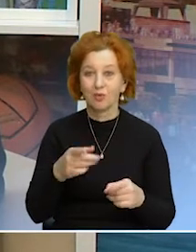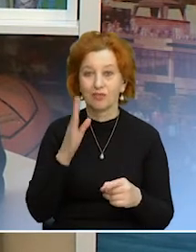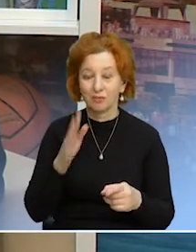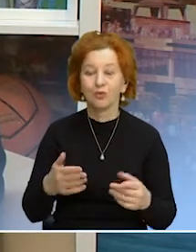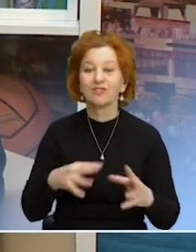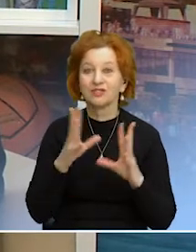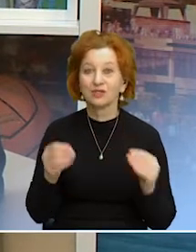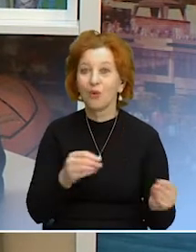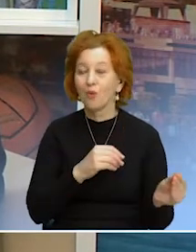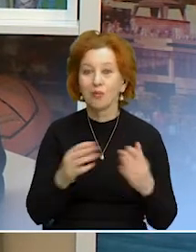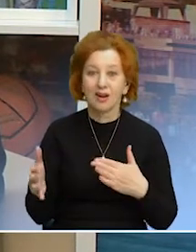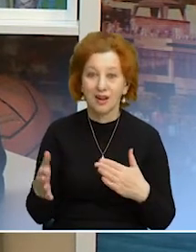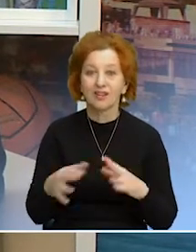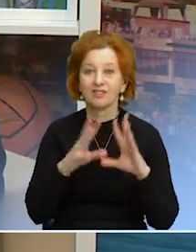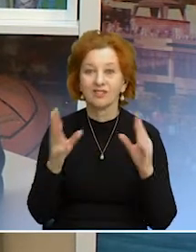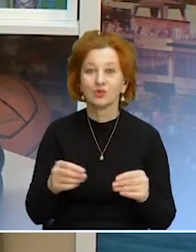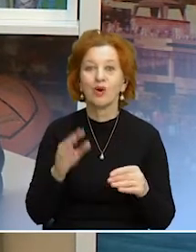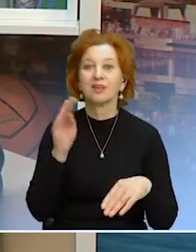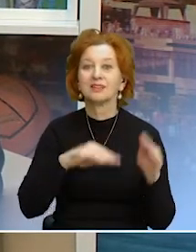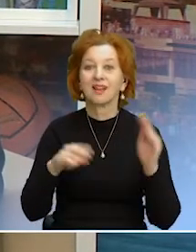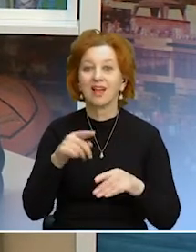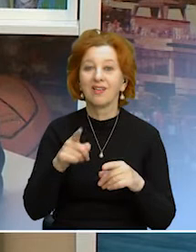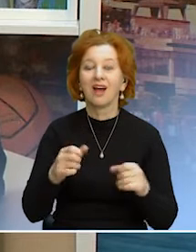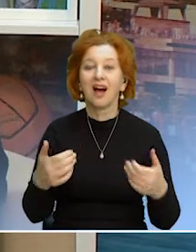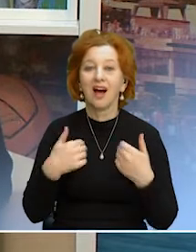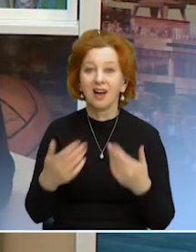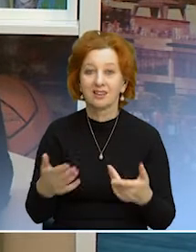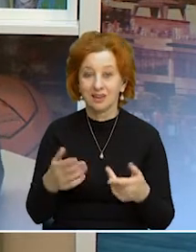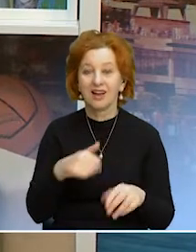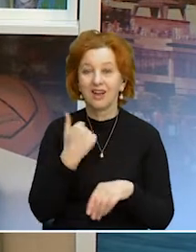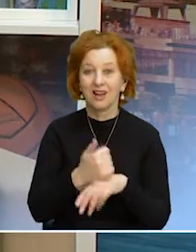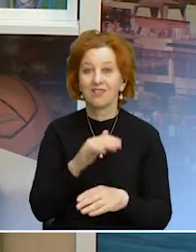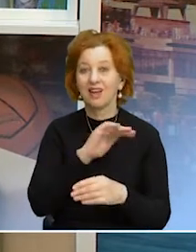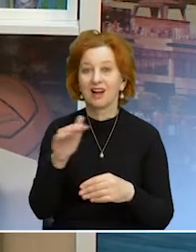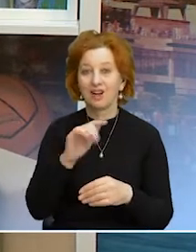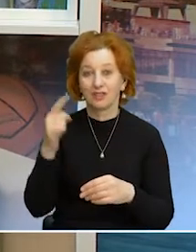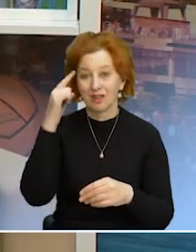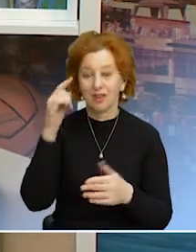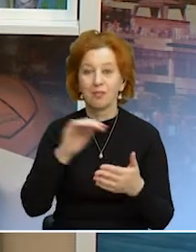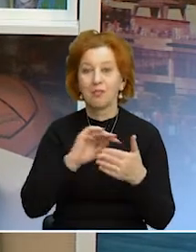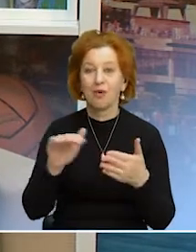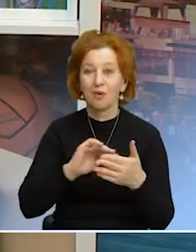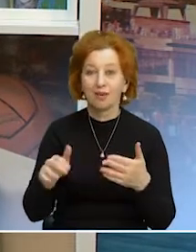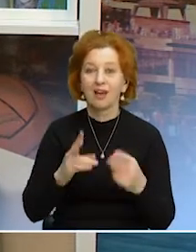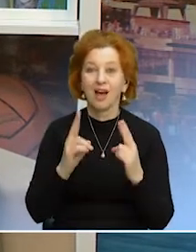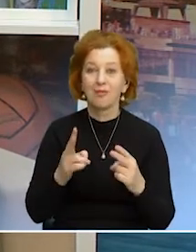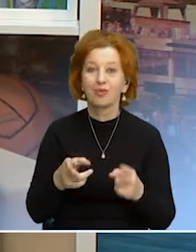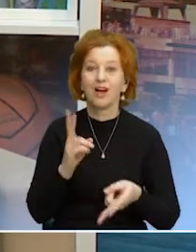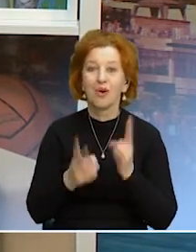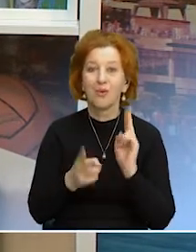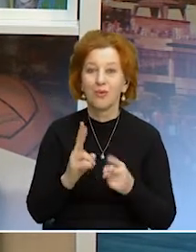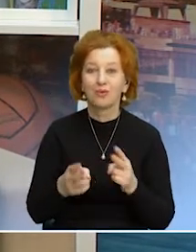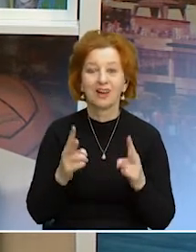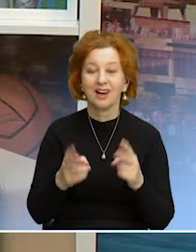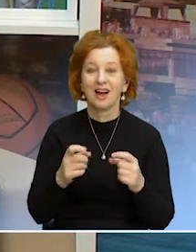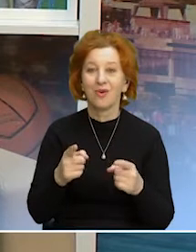не будет. Пусть у вас в жизни все будет упорядочено, все пусть складывается так, как хотите вы, но главное разложить все в своей голове по полочкам. Кому-то гаражи,